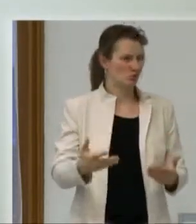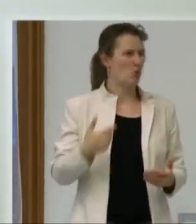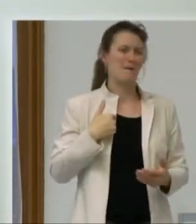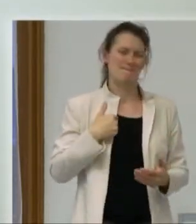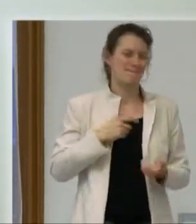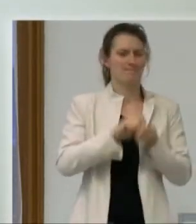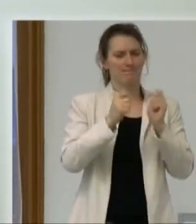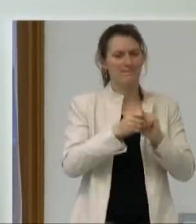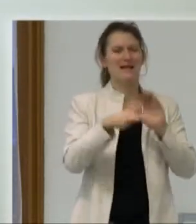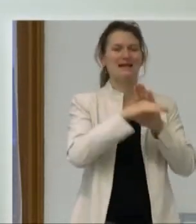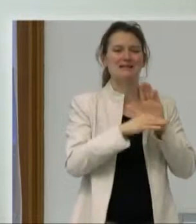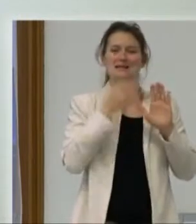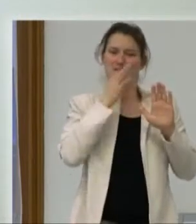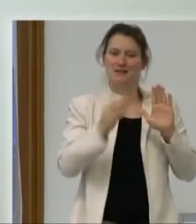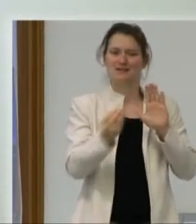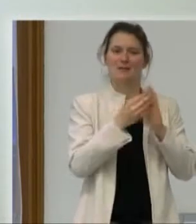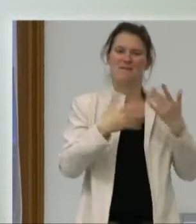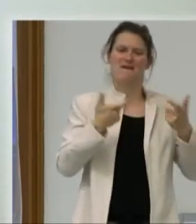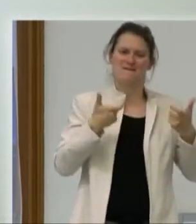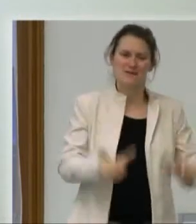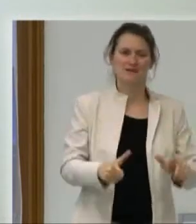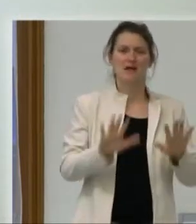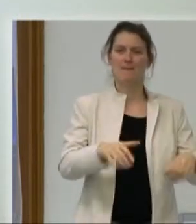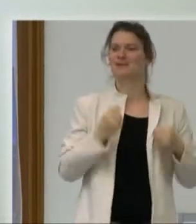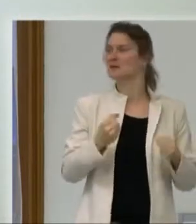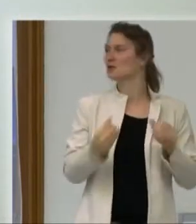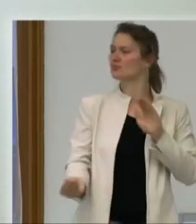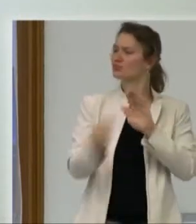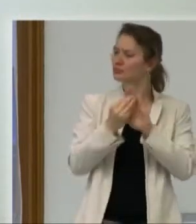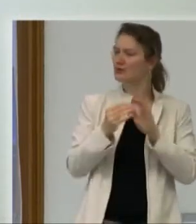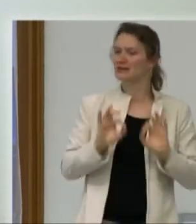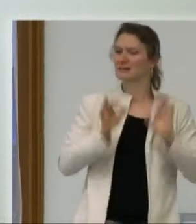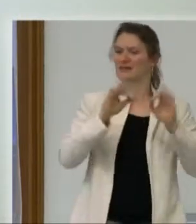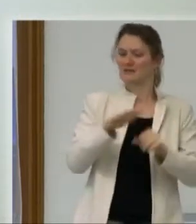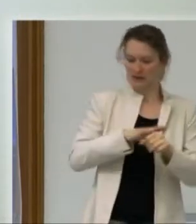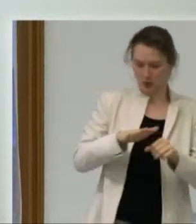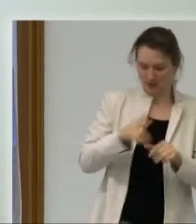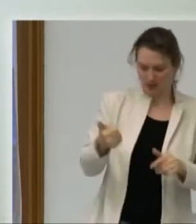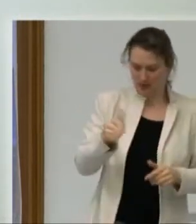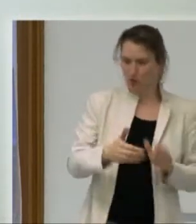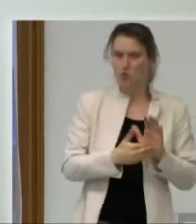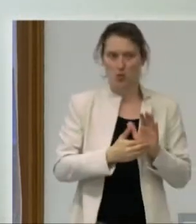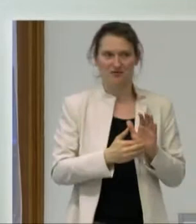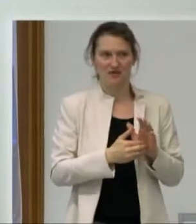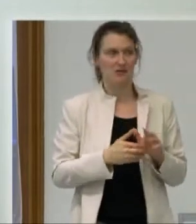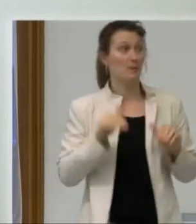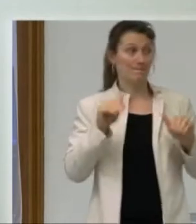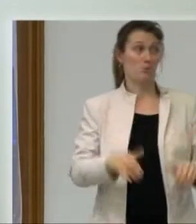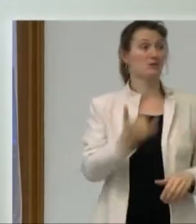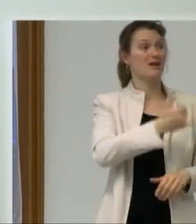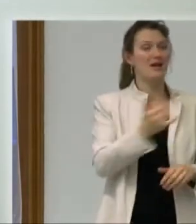im endgültigen Gesetz noch eine fixere Absicherung dieser Spezifizierung notwendig sein. Es müsste eigentlich wirklich